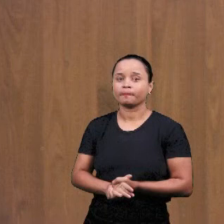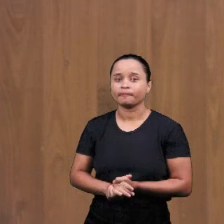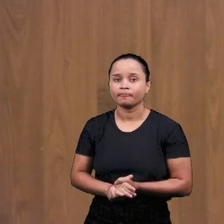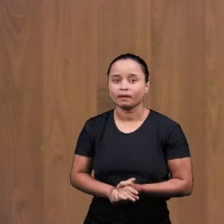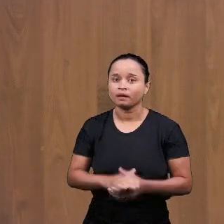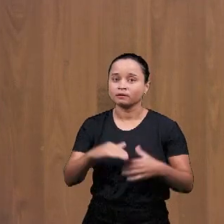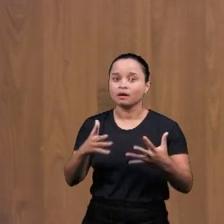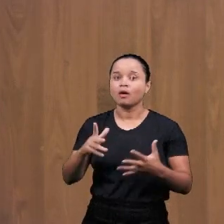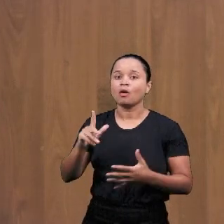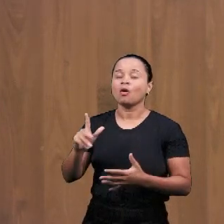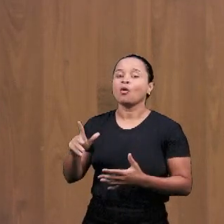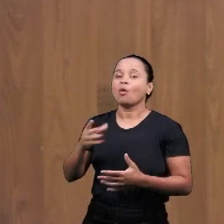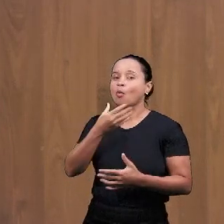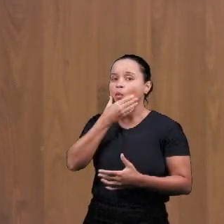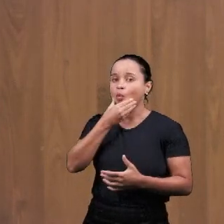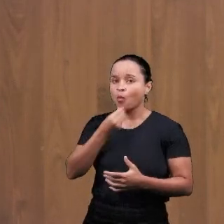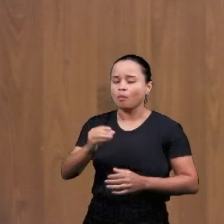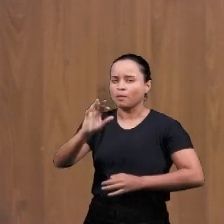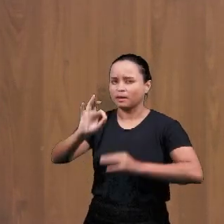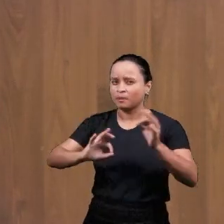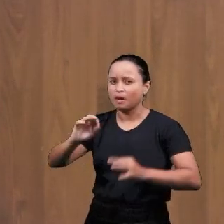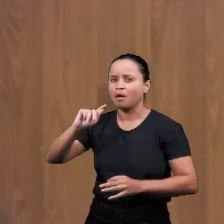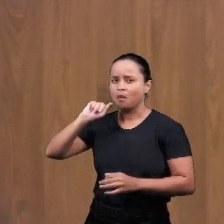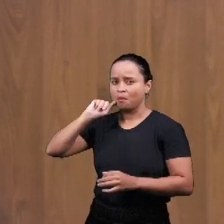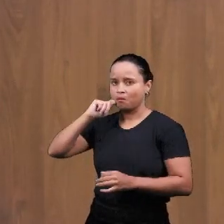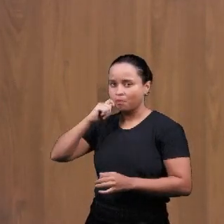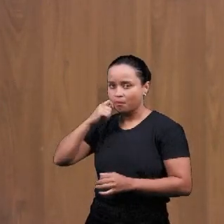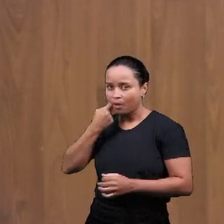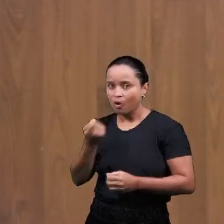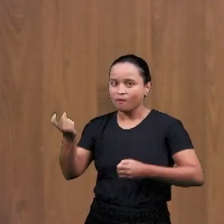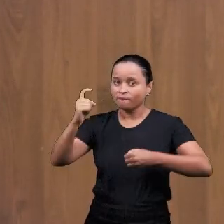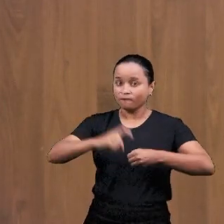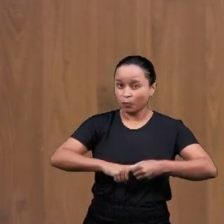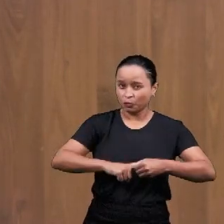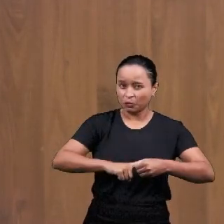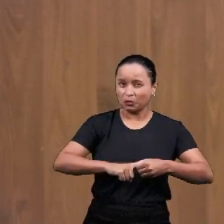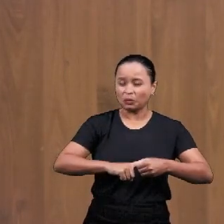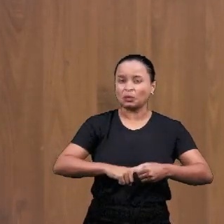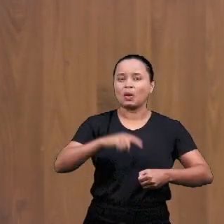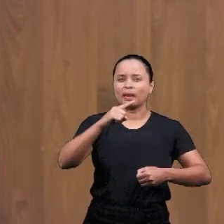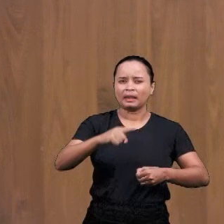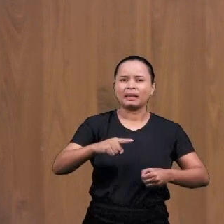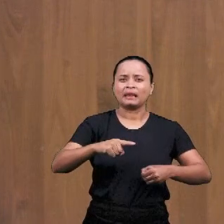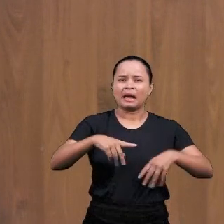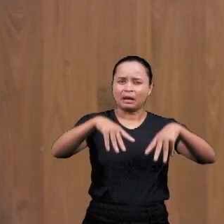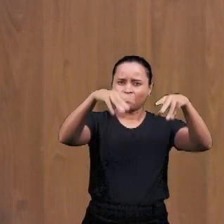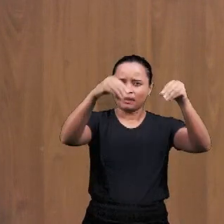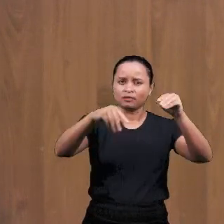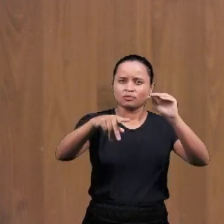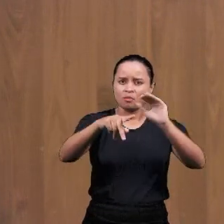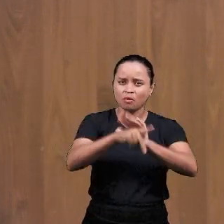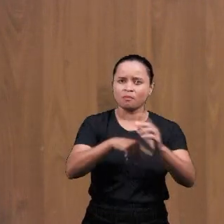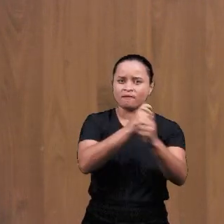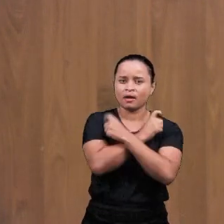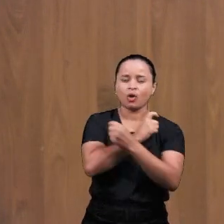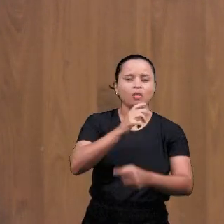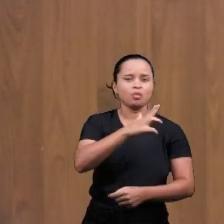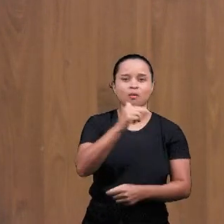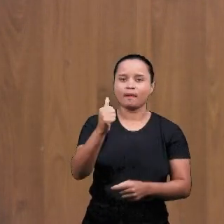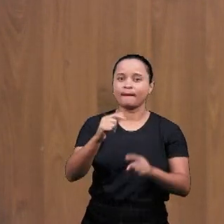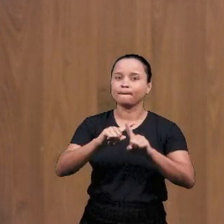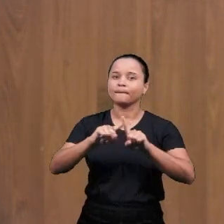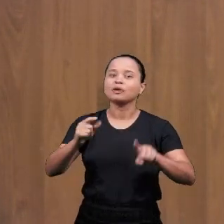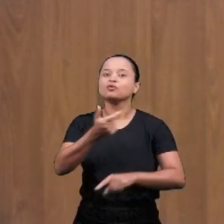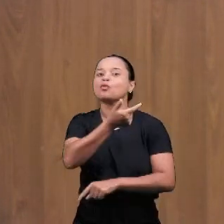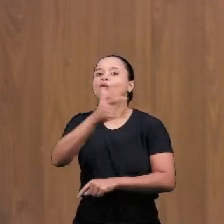mais les chansons, après 3 jours, il est revenu à travailler pour Pharaon, mais il ne s'est plus rappelé de